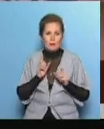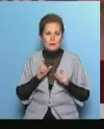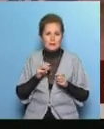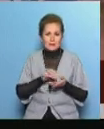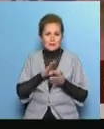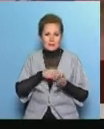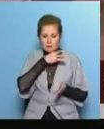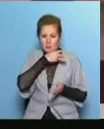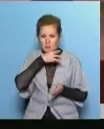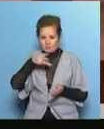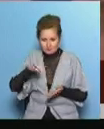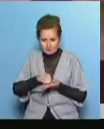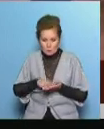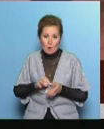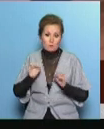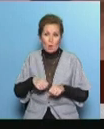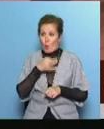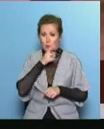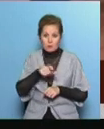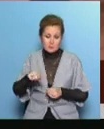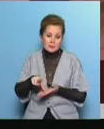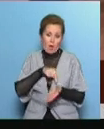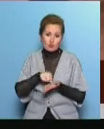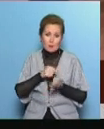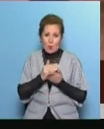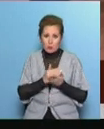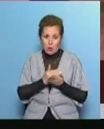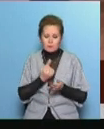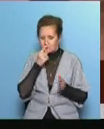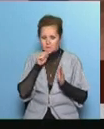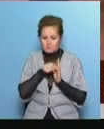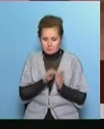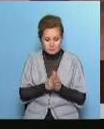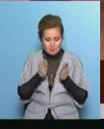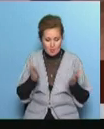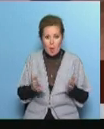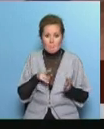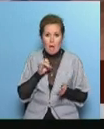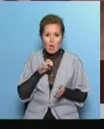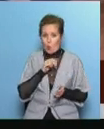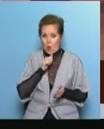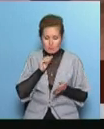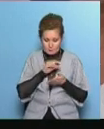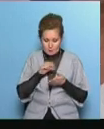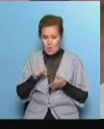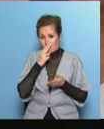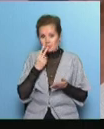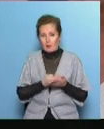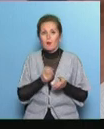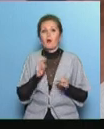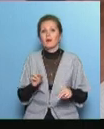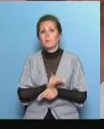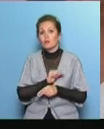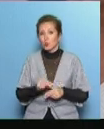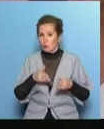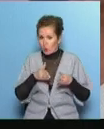зайти, скачать программу, зайти в нее, введя пароль и посмотреть, как говорится, как ремонтируются дороги,